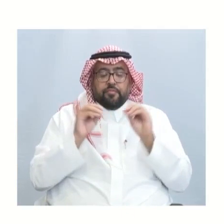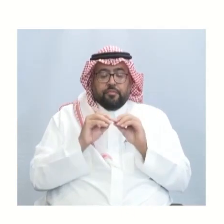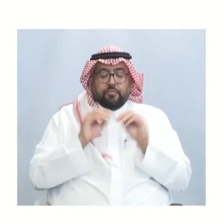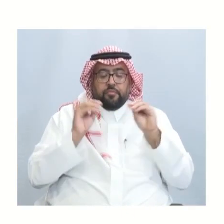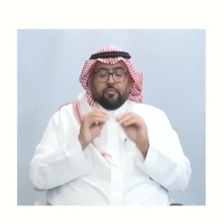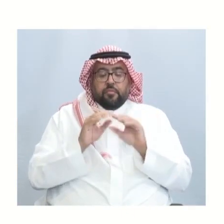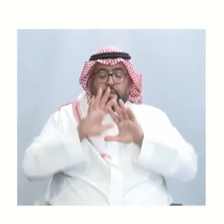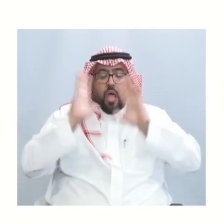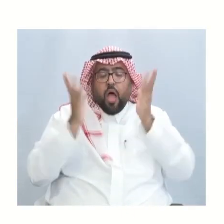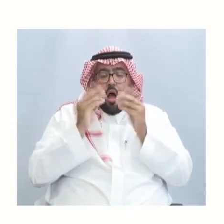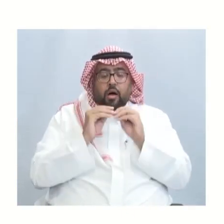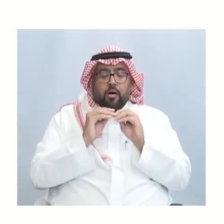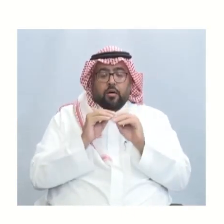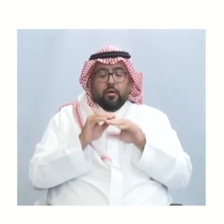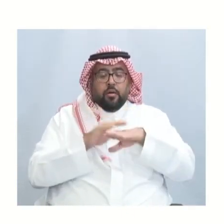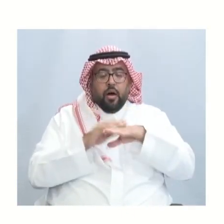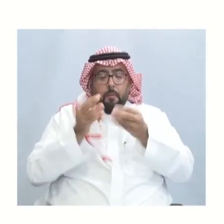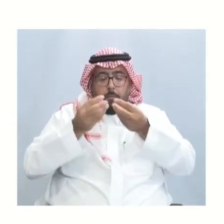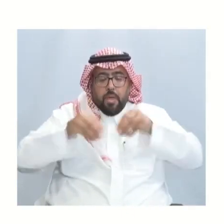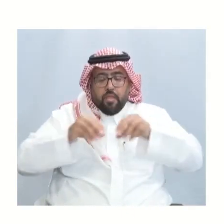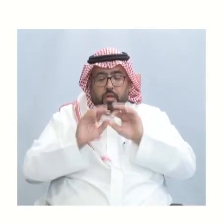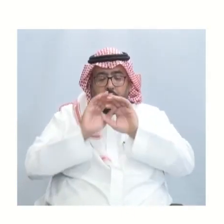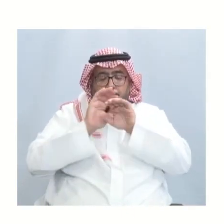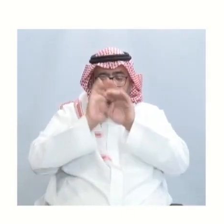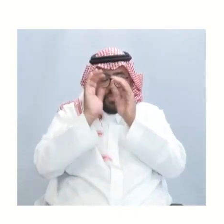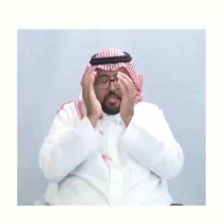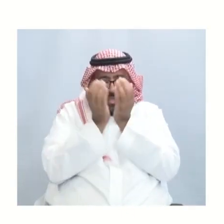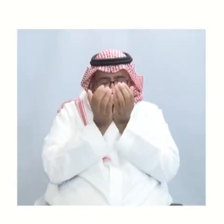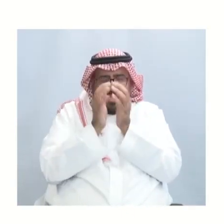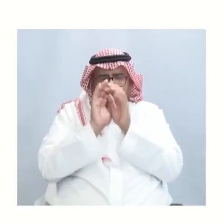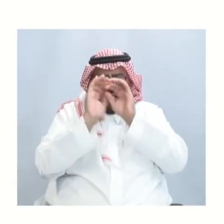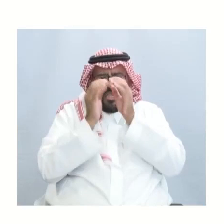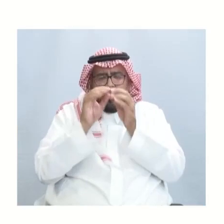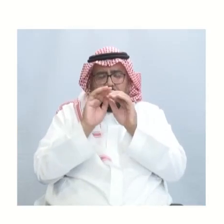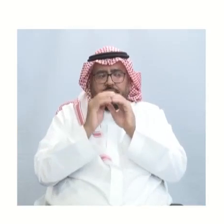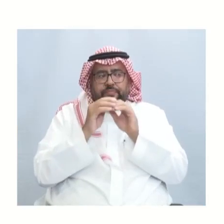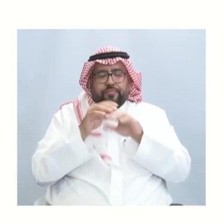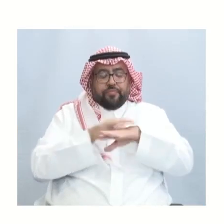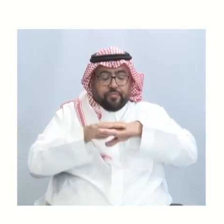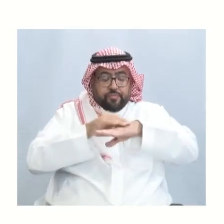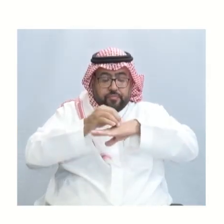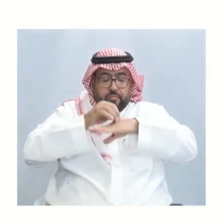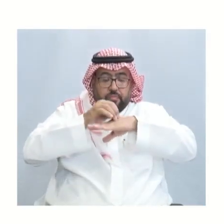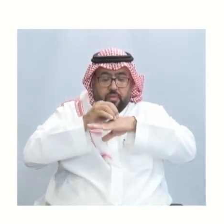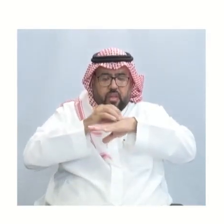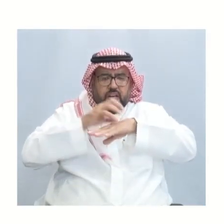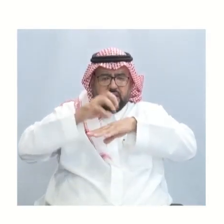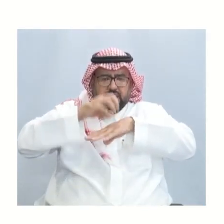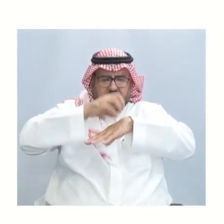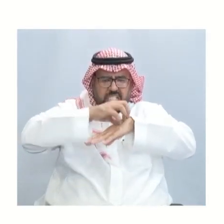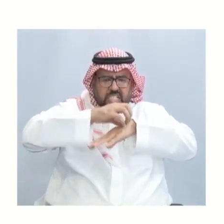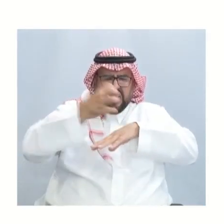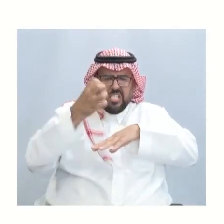ساعدتها في ذلك ذكرنا بيوضها محاطه بقشره جلديه جسمها مغطى بجلد حرشفي